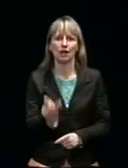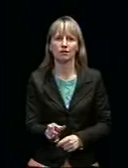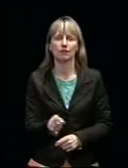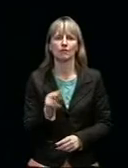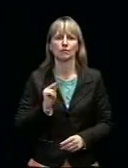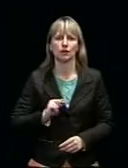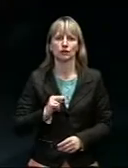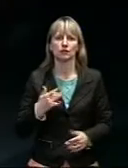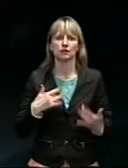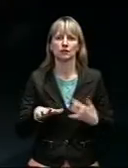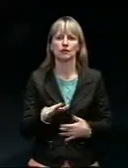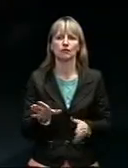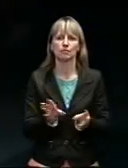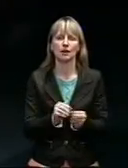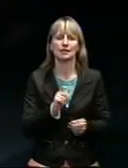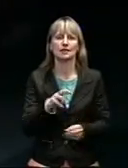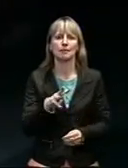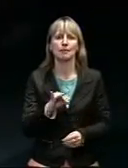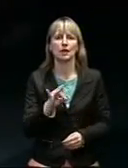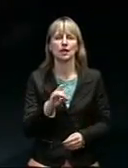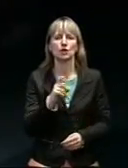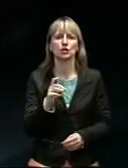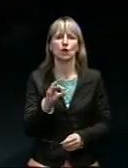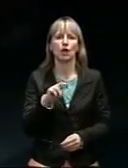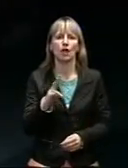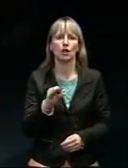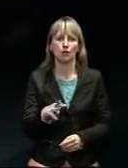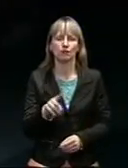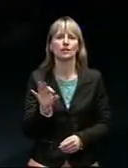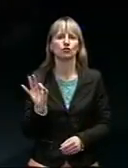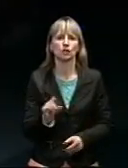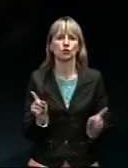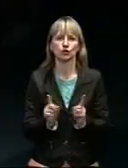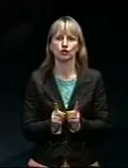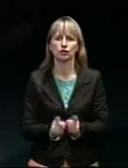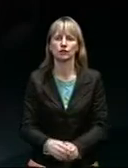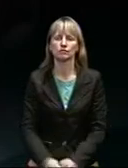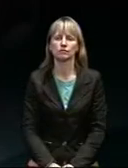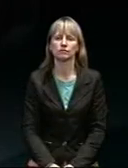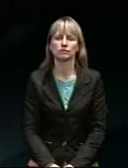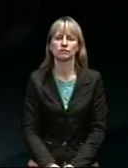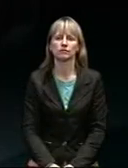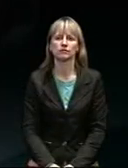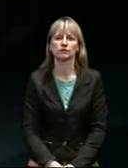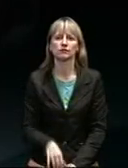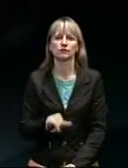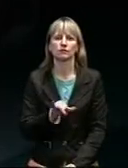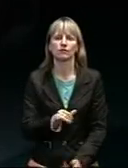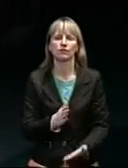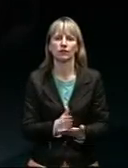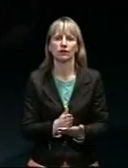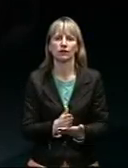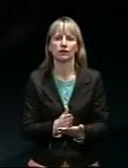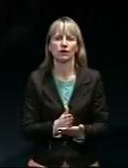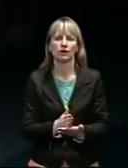працює з Арсеном Мірзаяном, правильно? Да. Ви часто взагалі зустрічаєтесь? У нього ж, мабуть, щільний гастрольний